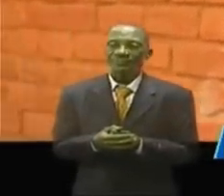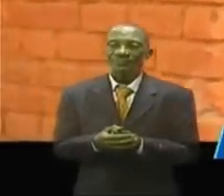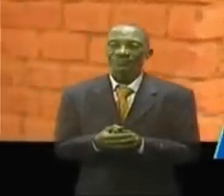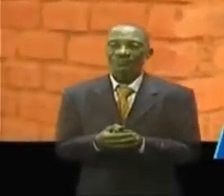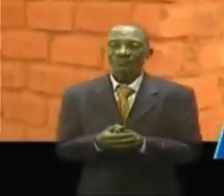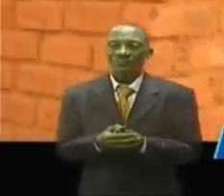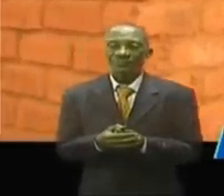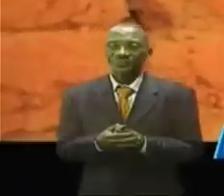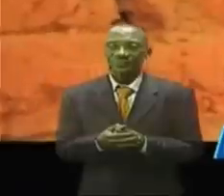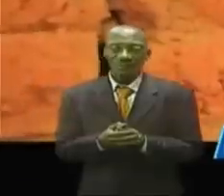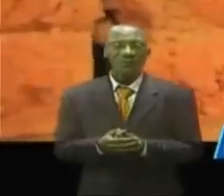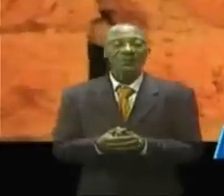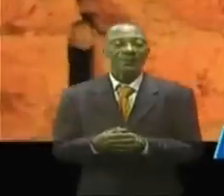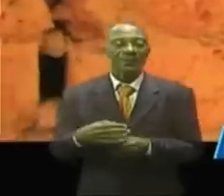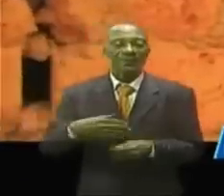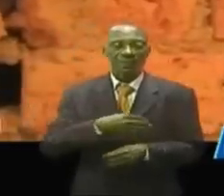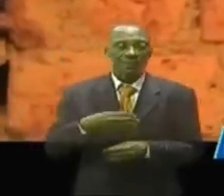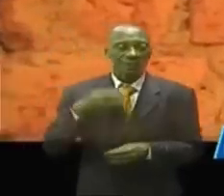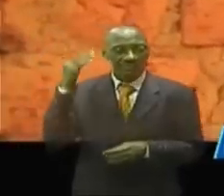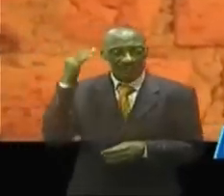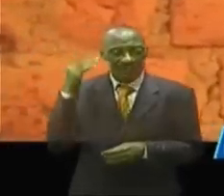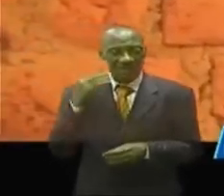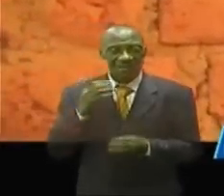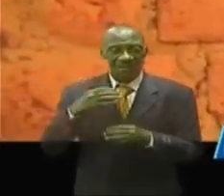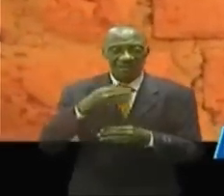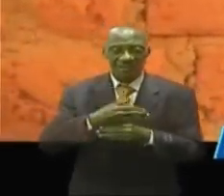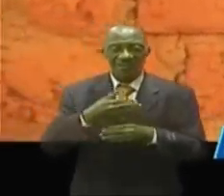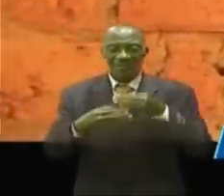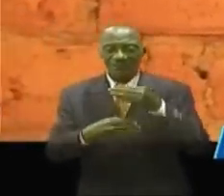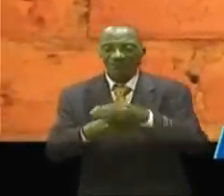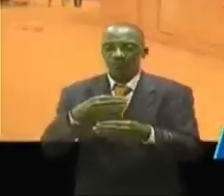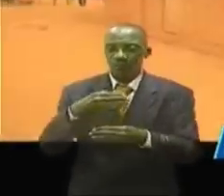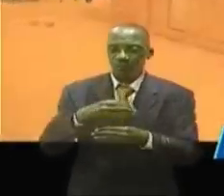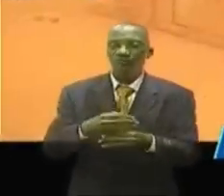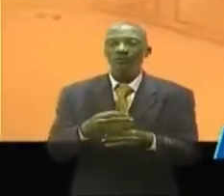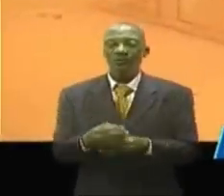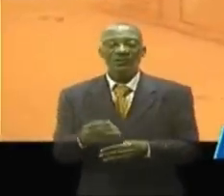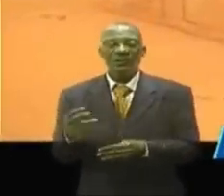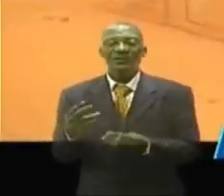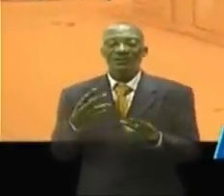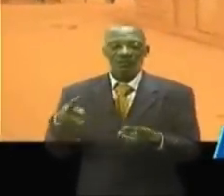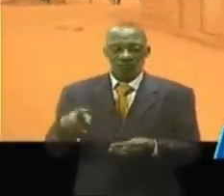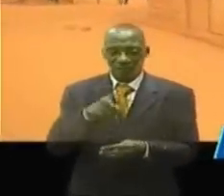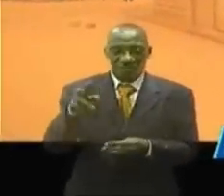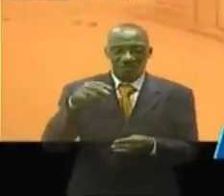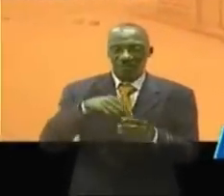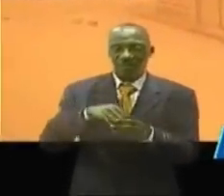le territoire de Sekibanza, il ne reste que 7 portions de mur et 2 portes en bois.